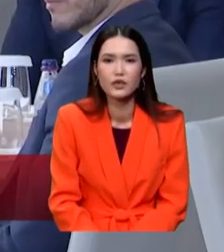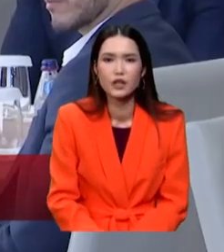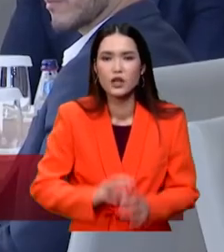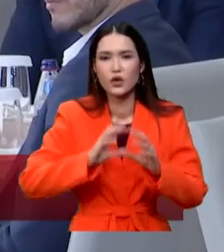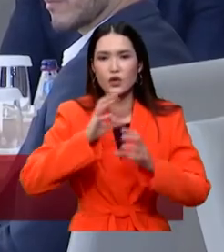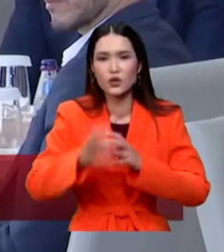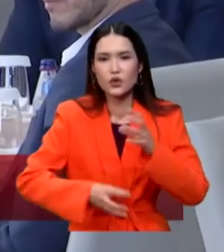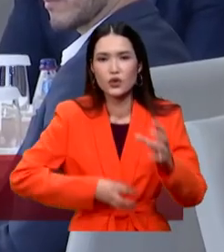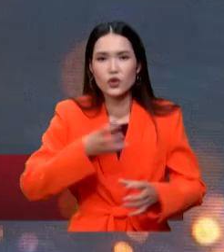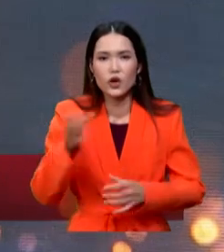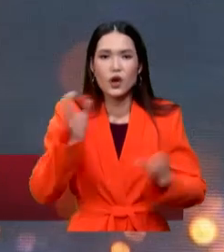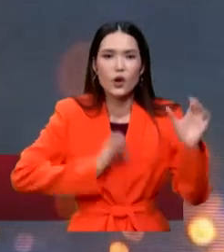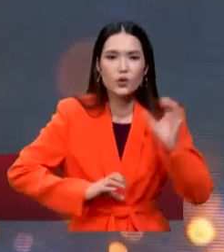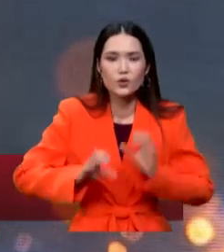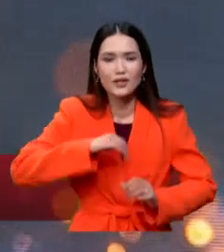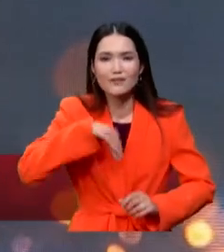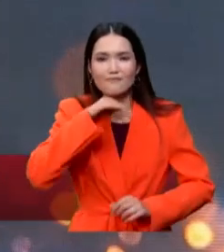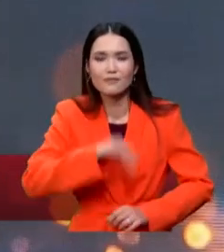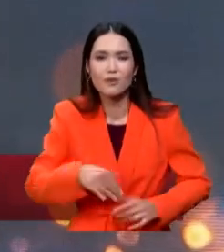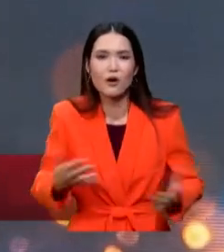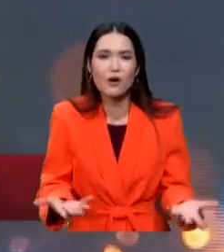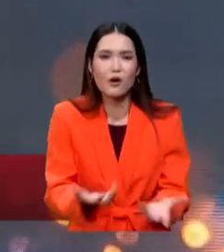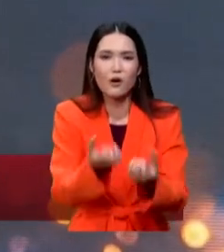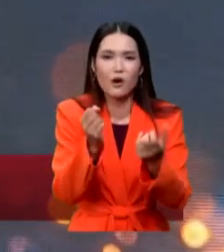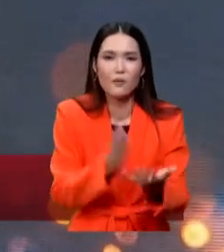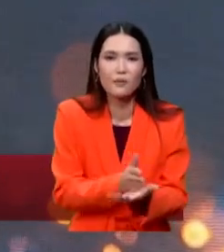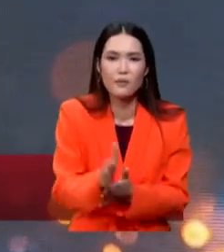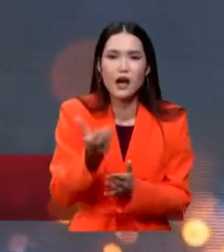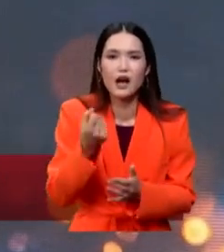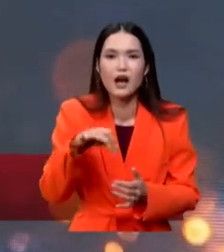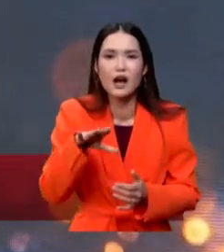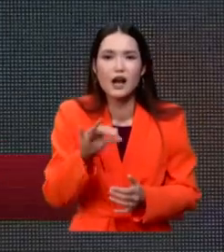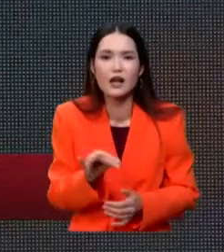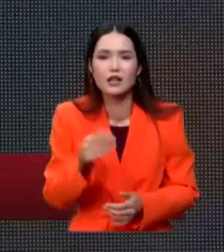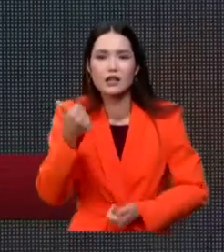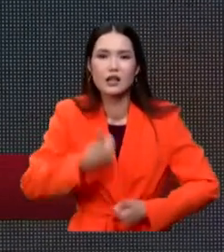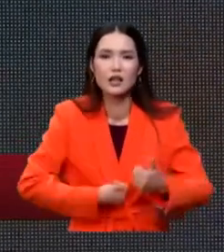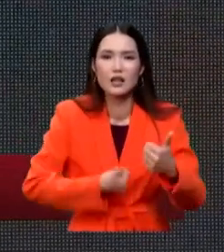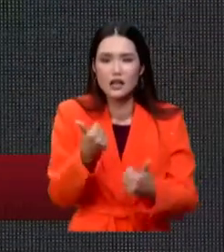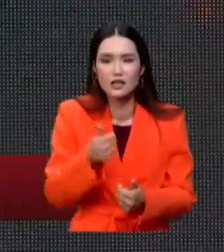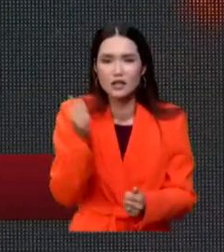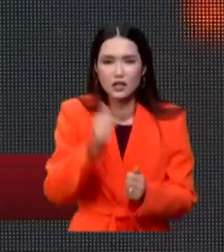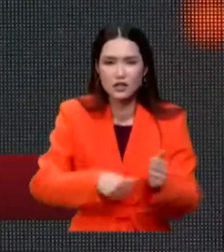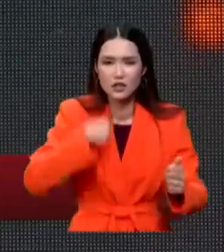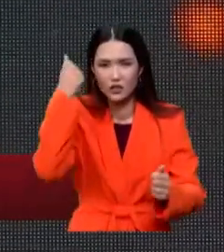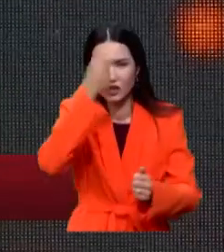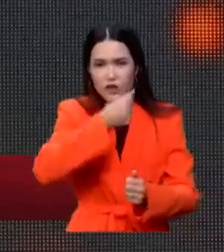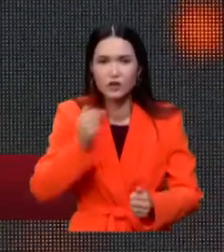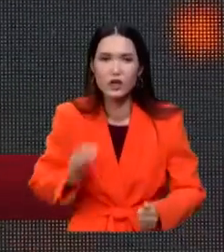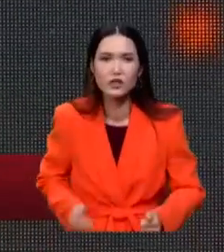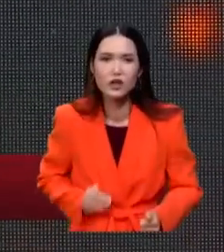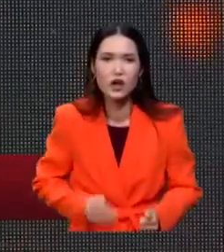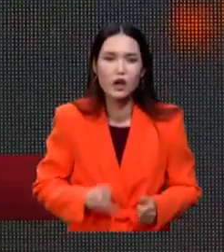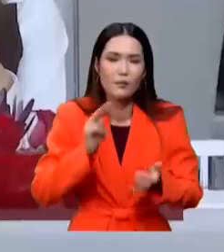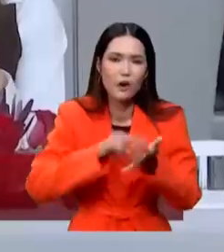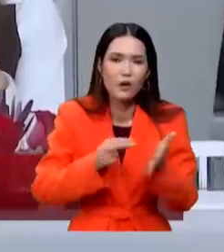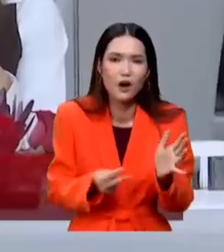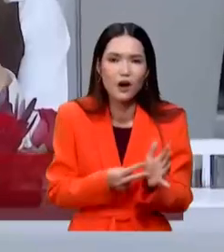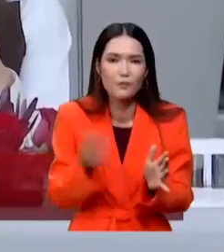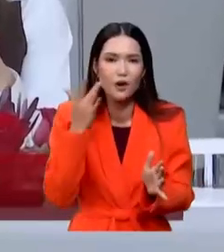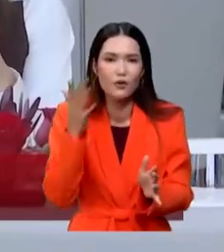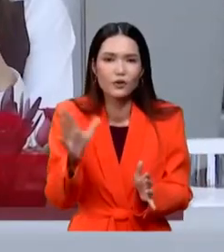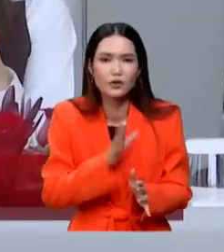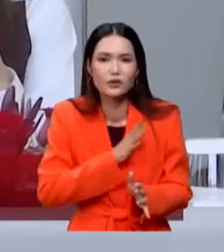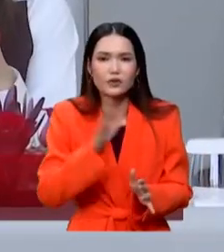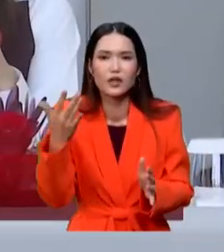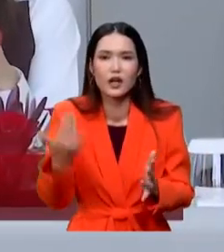Дүниежүзіндегі дарынды студенттерді қолдауға бағытталған Huawei ICT Competition байқауы жыл сайын Huawei компаниясының ұйымдастыруымен өтеді. Биылғы